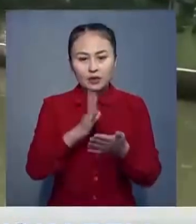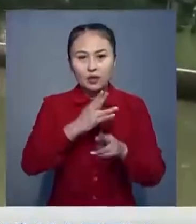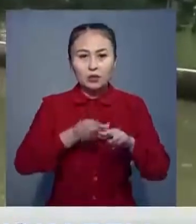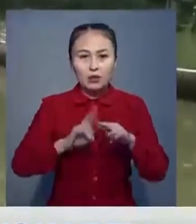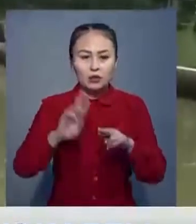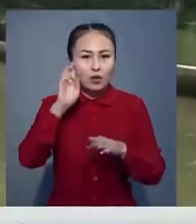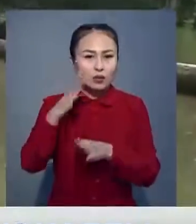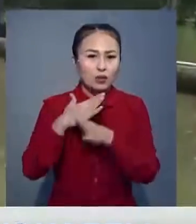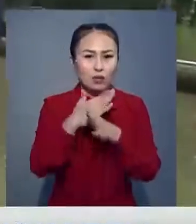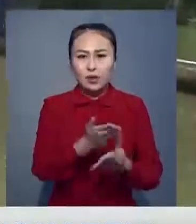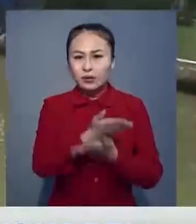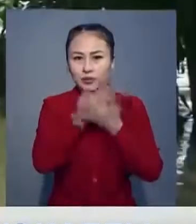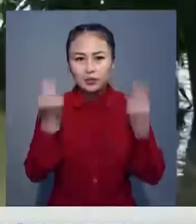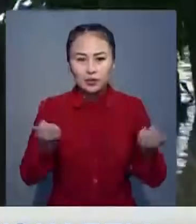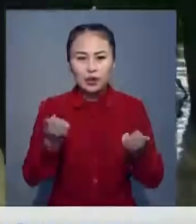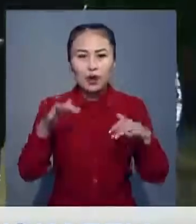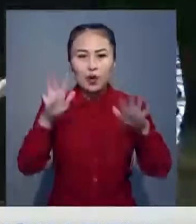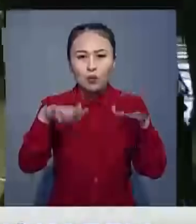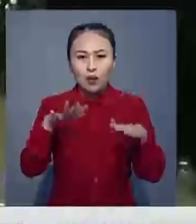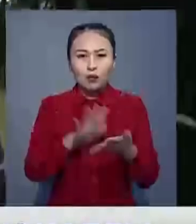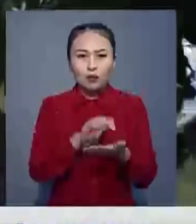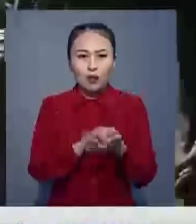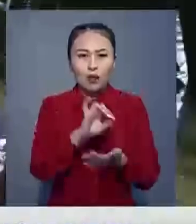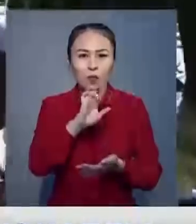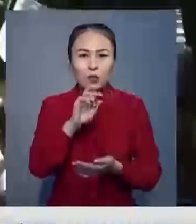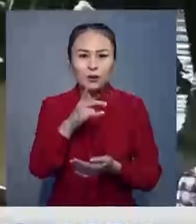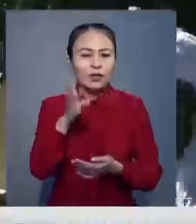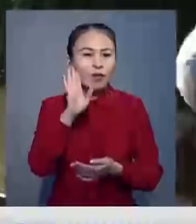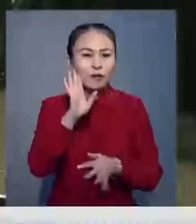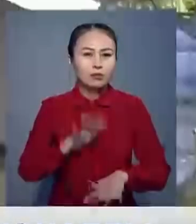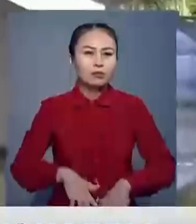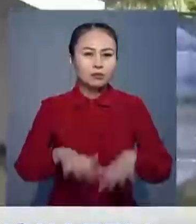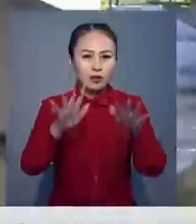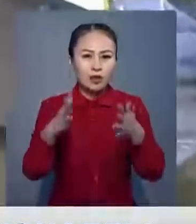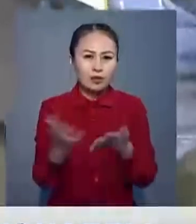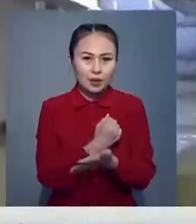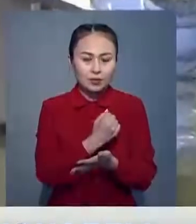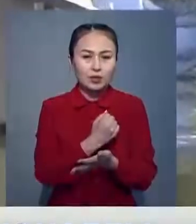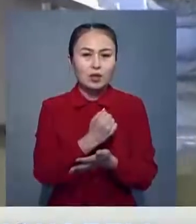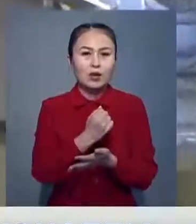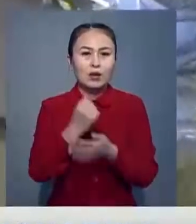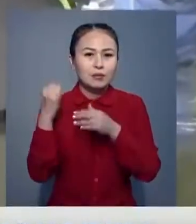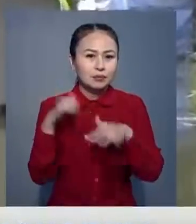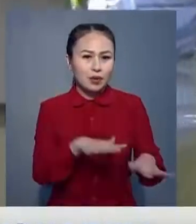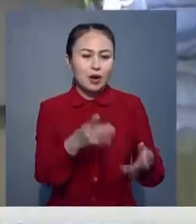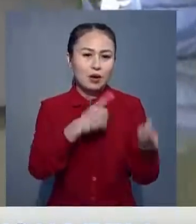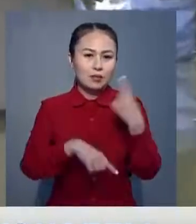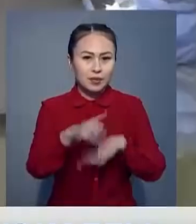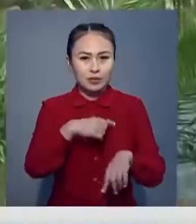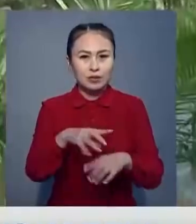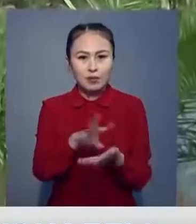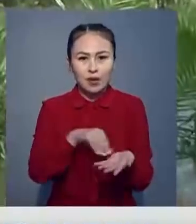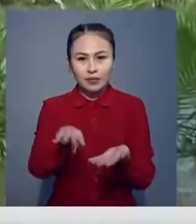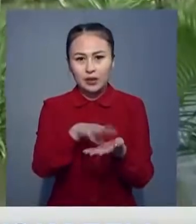тарапынан көмек көрсетілмей жатқанын айтады. Нөсерден Убанга өзені бірнеше рет арнасынан асып, елді мекендерді қайта-қайта су басып